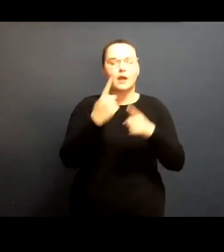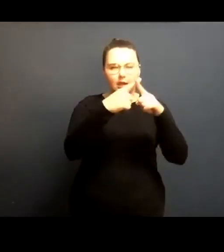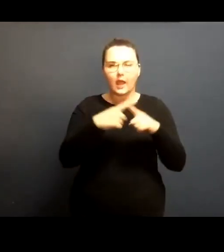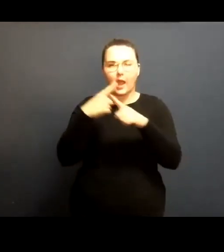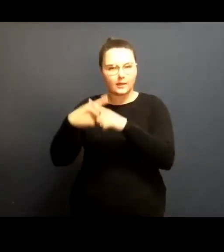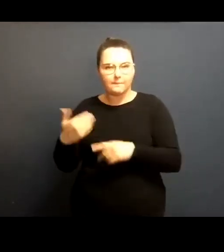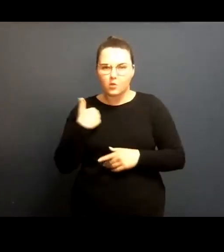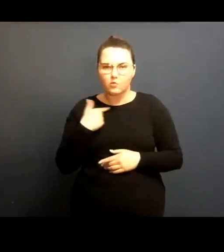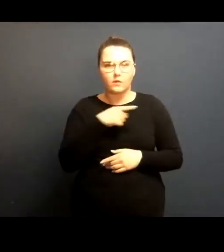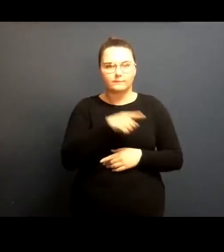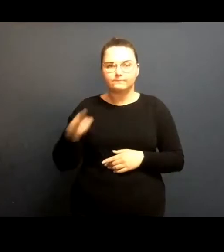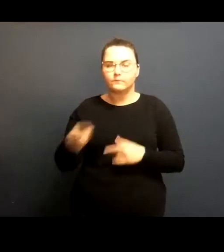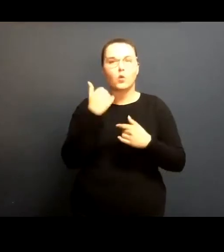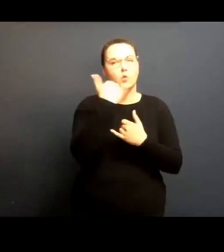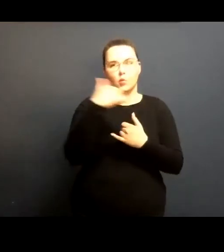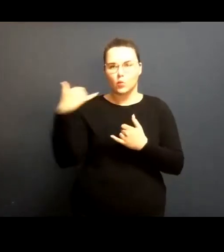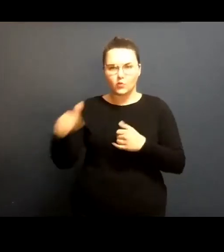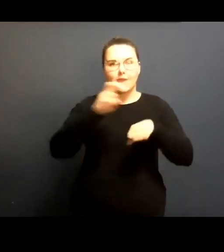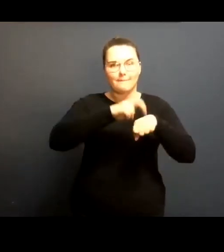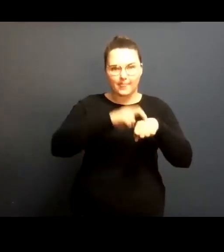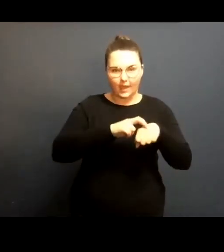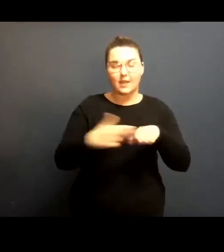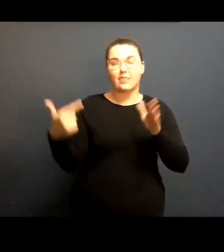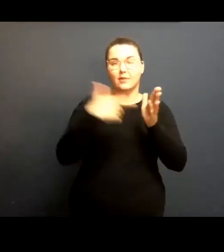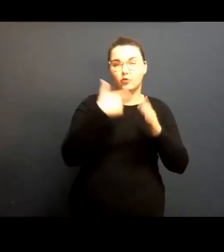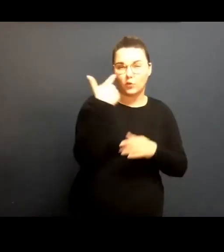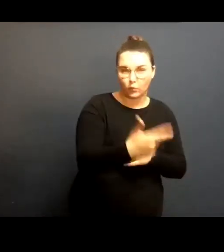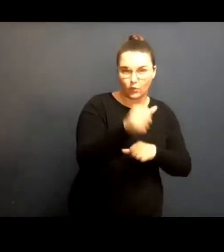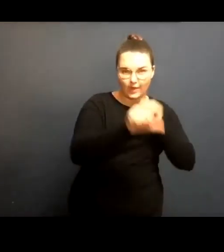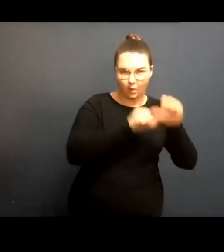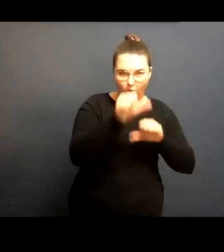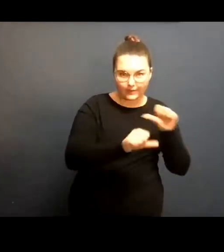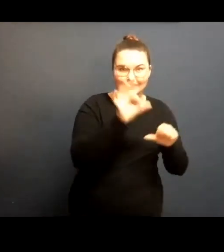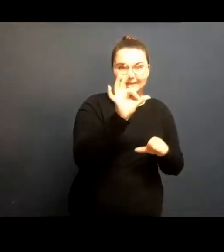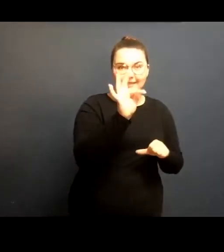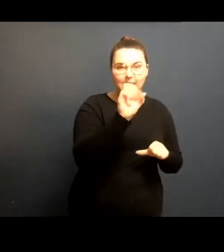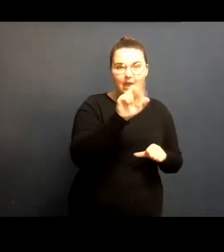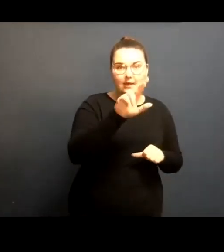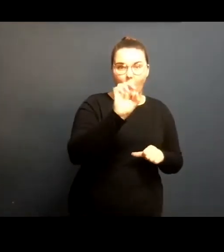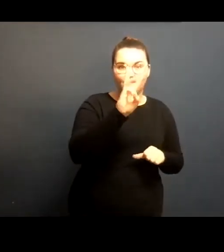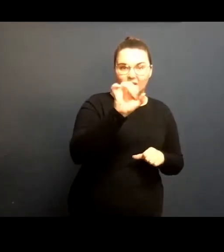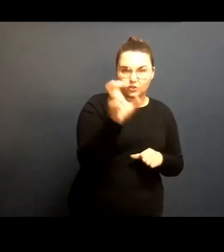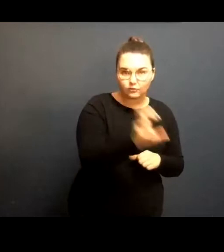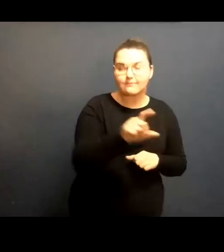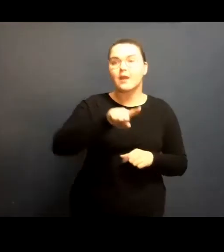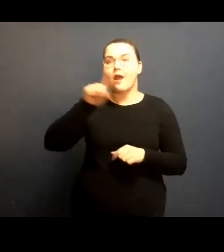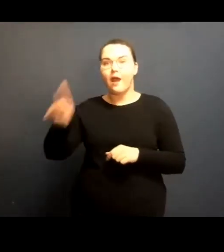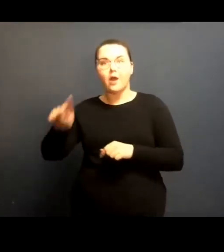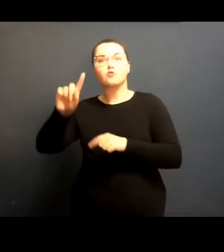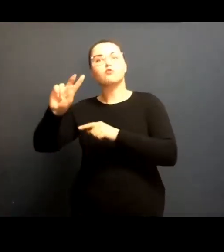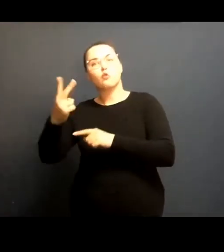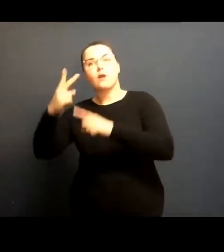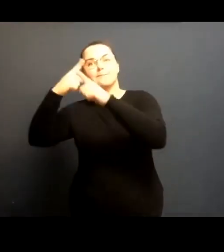Lew Starowicz to badanie z 2002 roku, bardzo stare, Zbigniew Izdebski trochę nowsze, ale te największe z